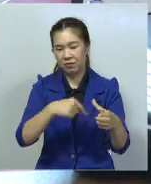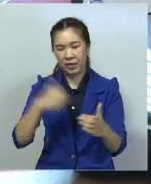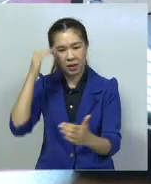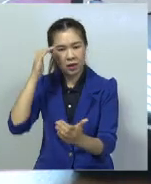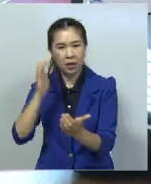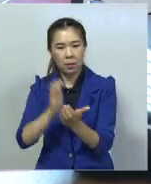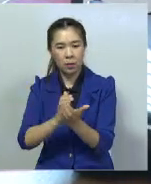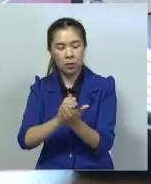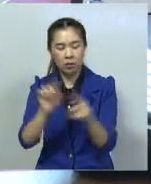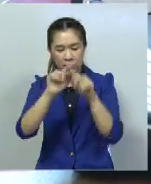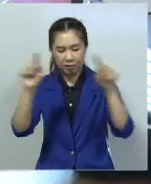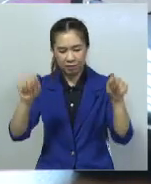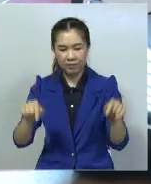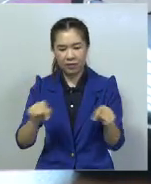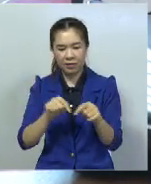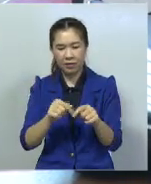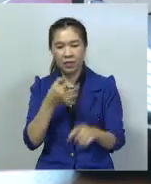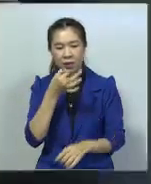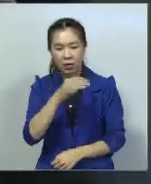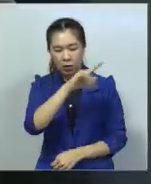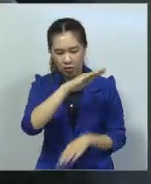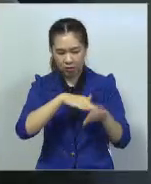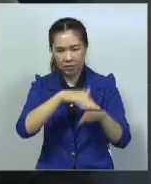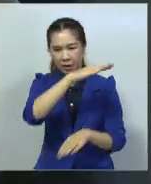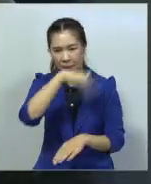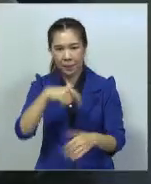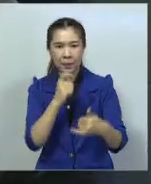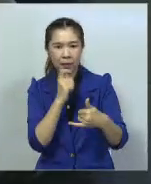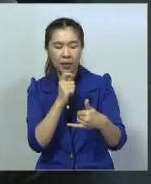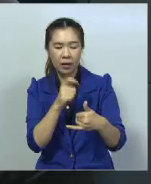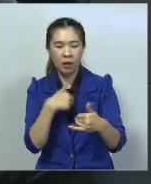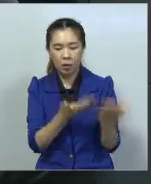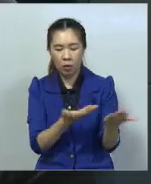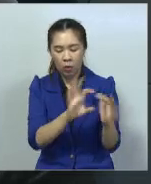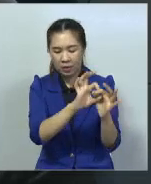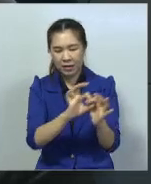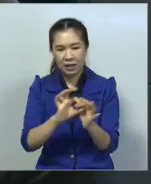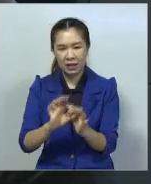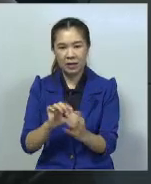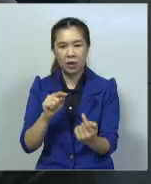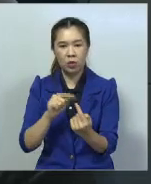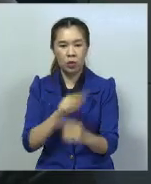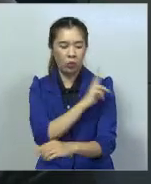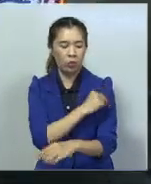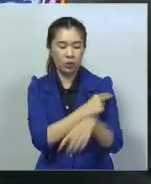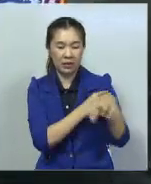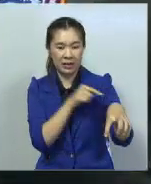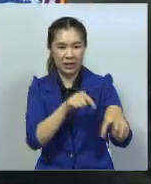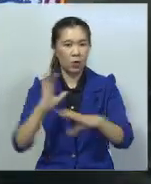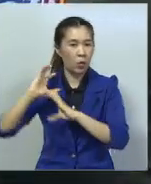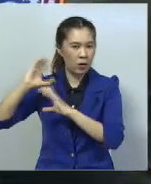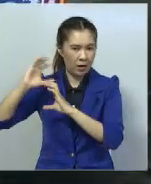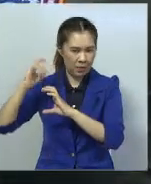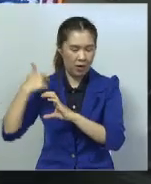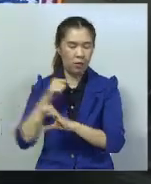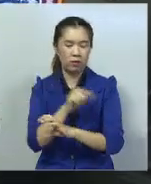จออกหมายเรียกตัวบุคคลที่ทำหน้าที่เป็นนายหน้ามาสอบปากคำรวมถึงเชิญผู้ที่เกี่ยวข้องในคลินิกย่านลาดพร้าวที่ถูกแอบอ้างชื่อมา